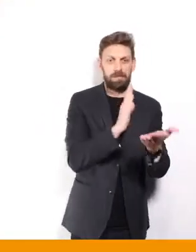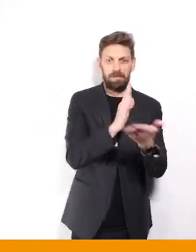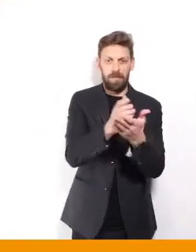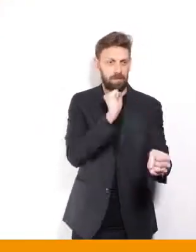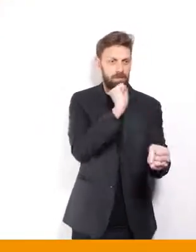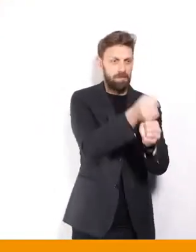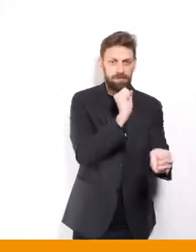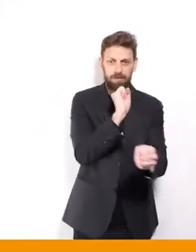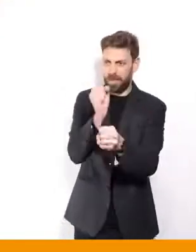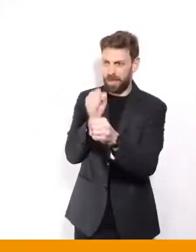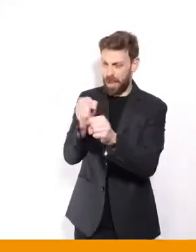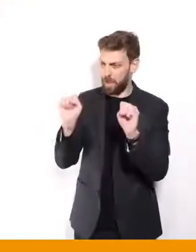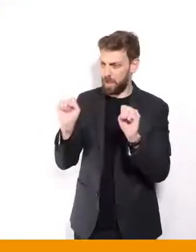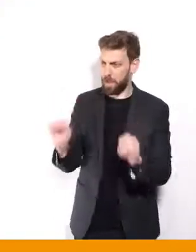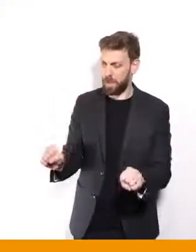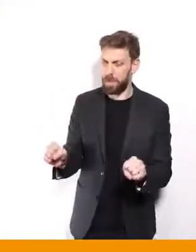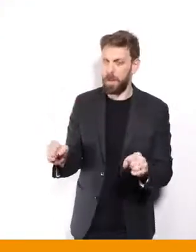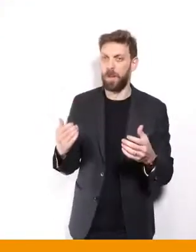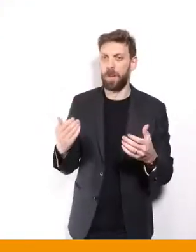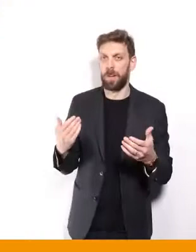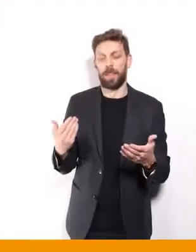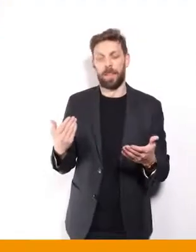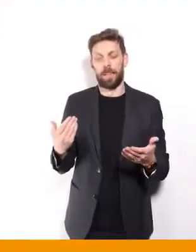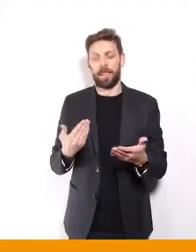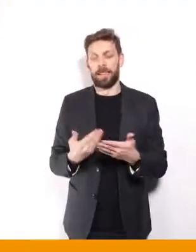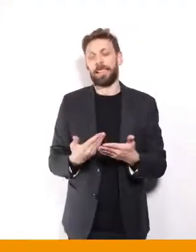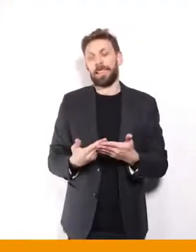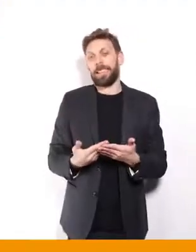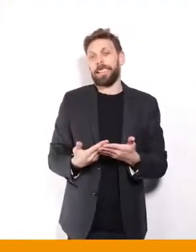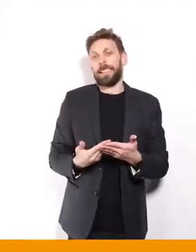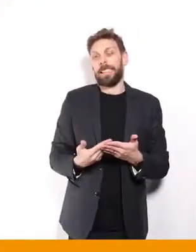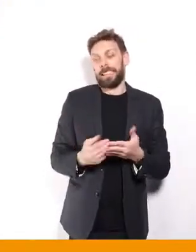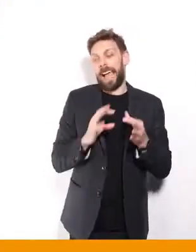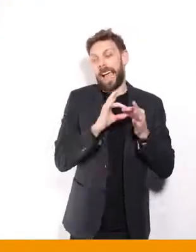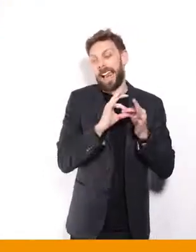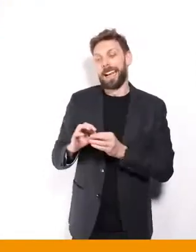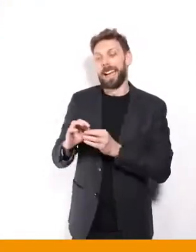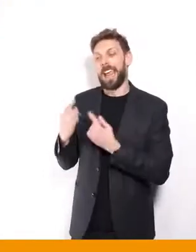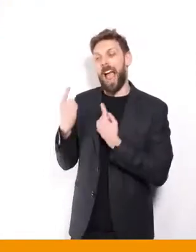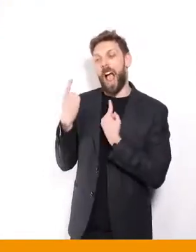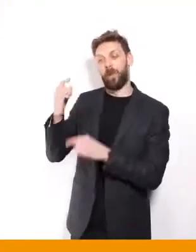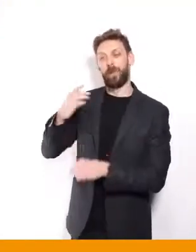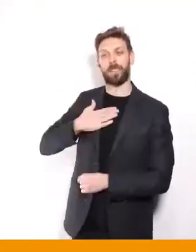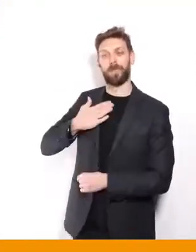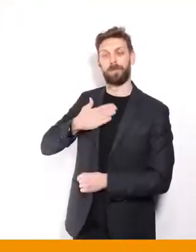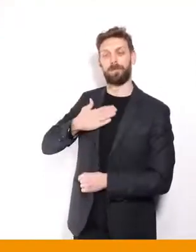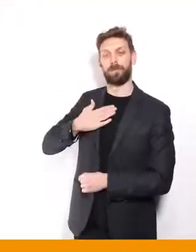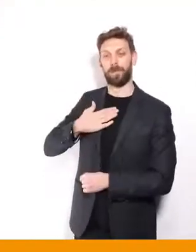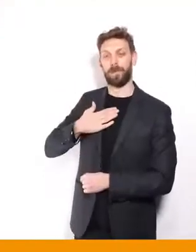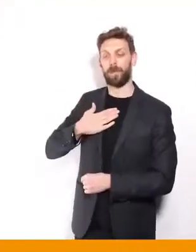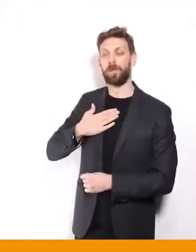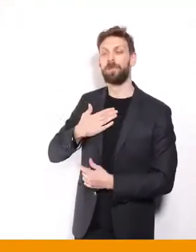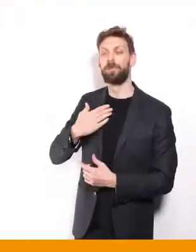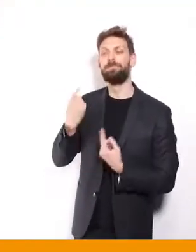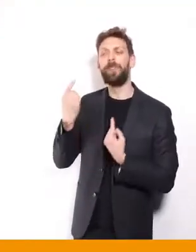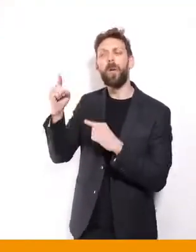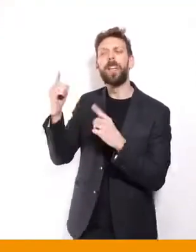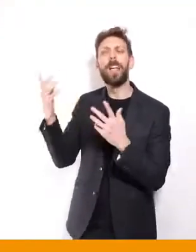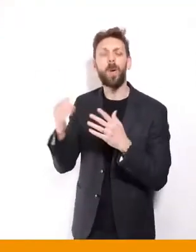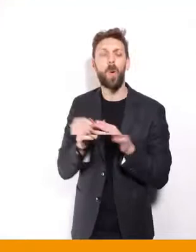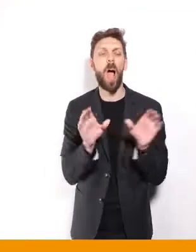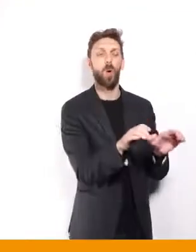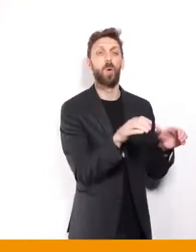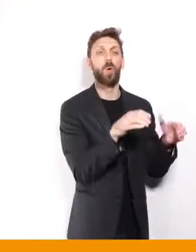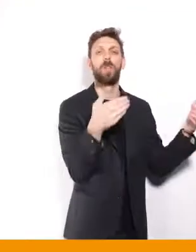nos revendications, enfin qui va de pair plutôt avec une de nos revendications, qui est d'inscrire l'accessibilité dans la